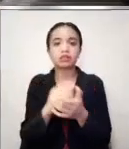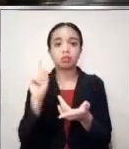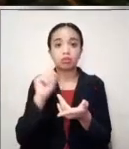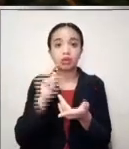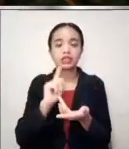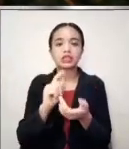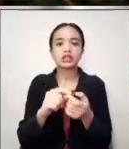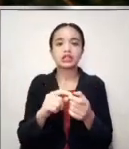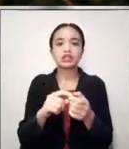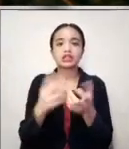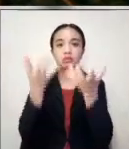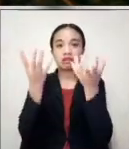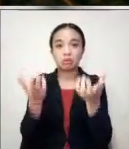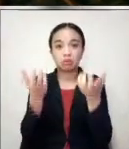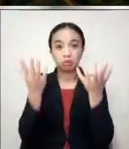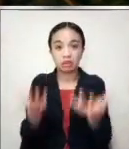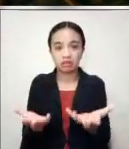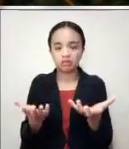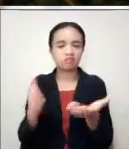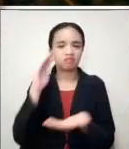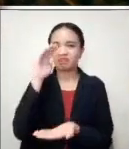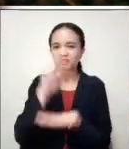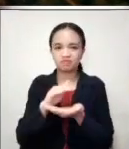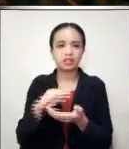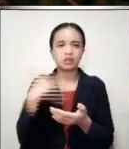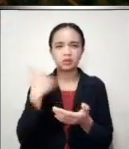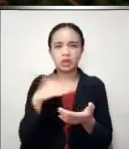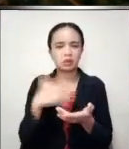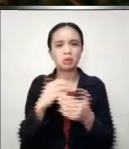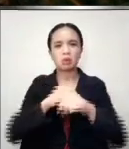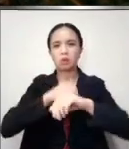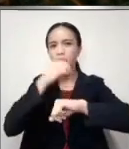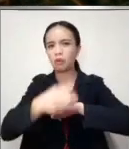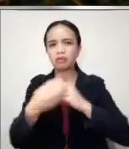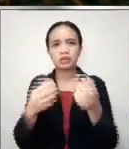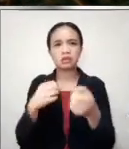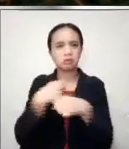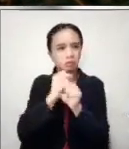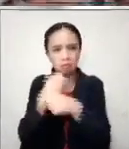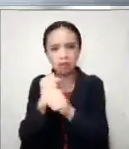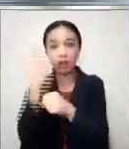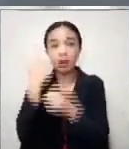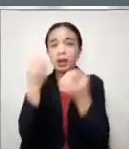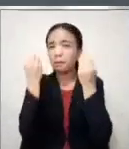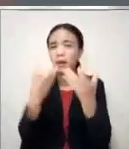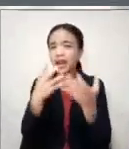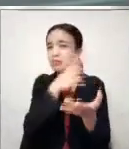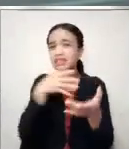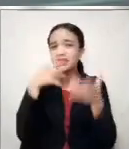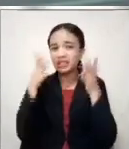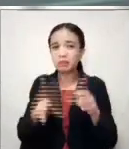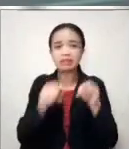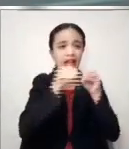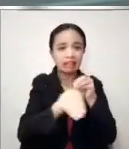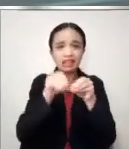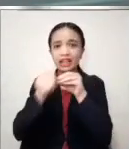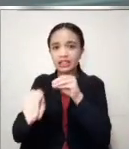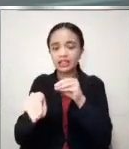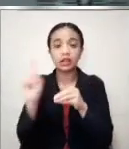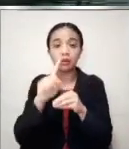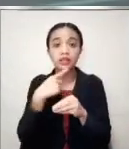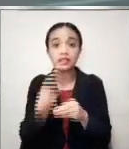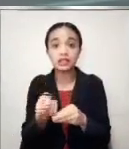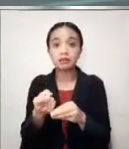timbang. Sobra raw ang produksyon ng Pechay Baguio dahil sa dami ng mga magsasakang nagtanim nito. Sabi ng grupong samahang industriya